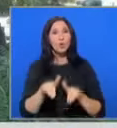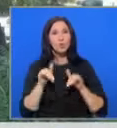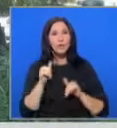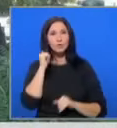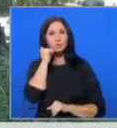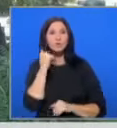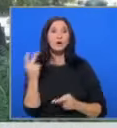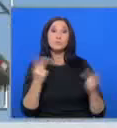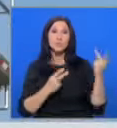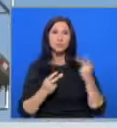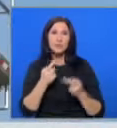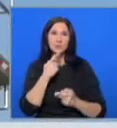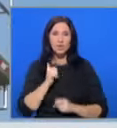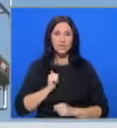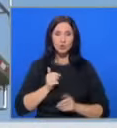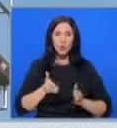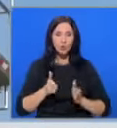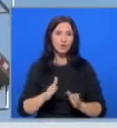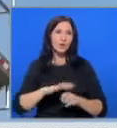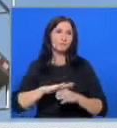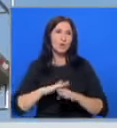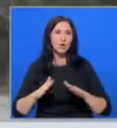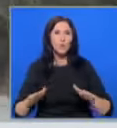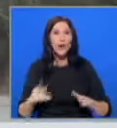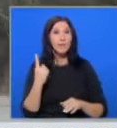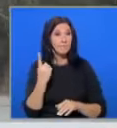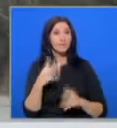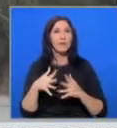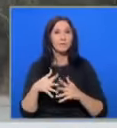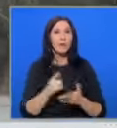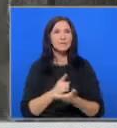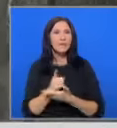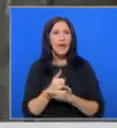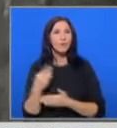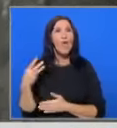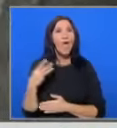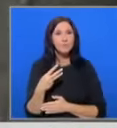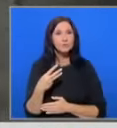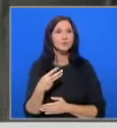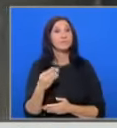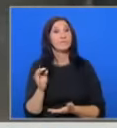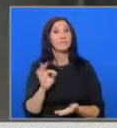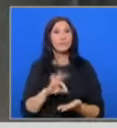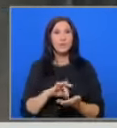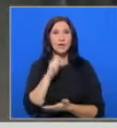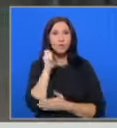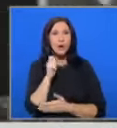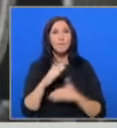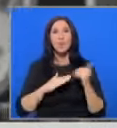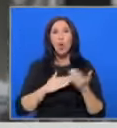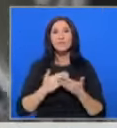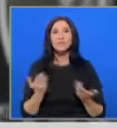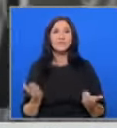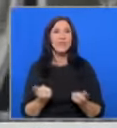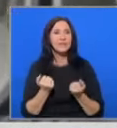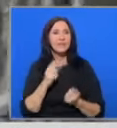на Москва от споразумението за сигурни коридори през Черно море. Първите американски танкове Abrams са вече в Украина и се подготвят за действие, заяви